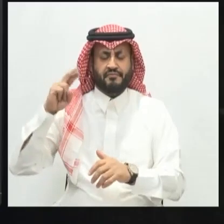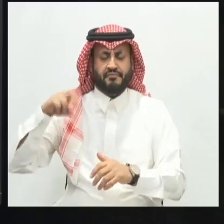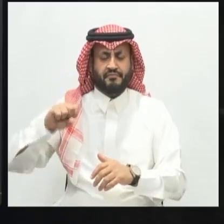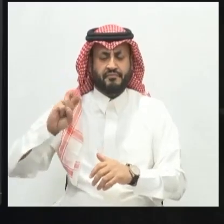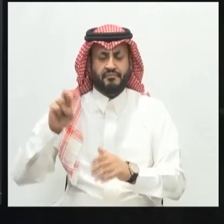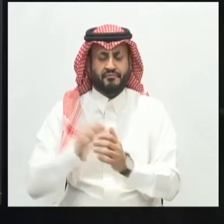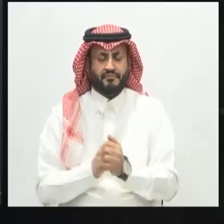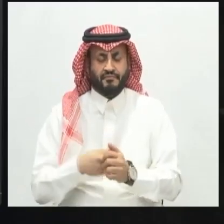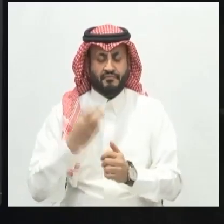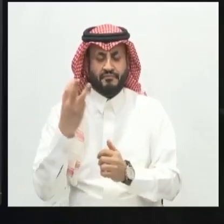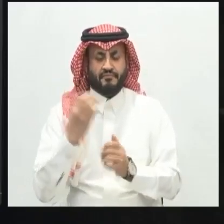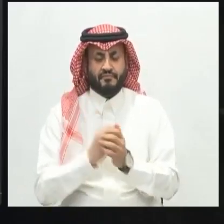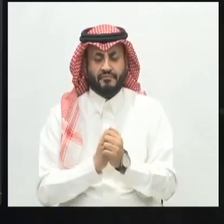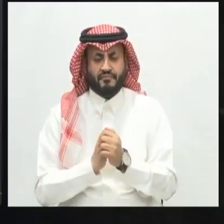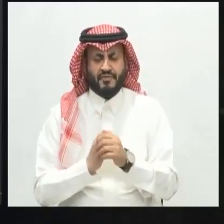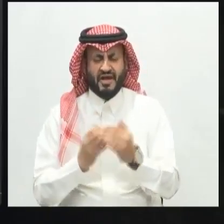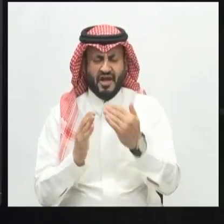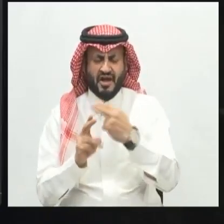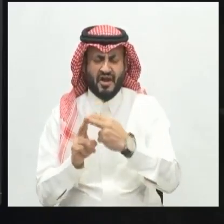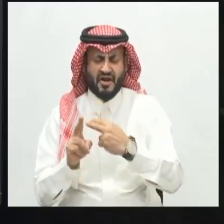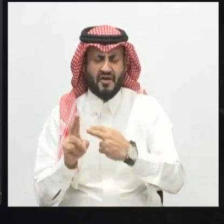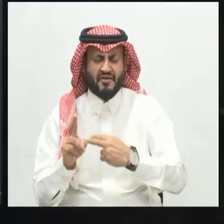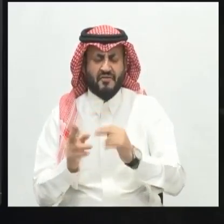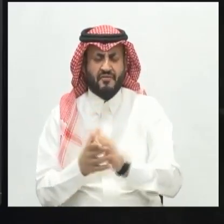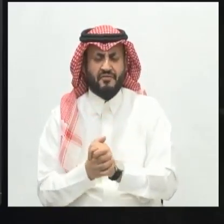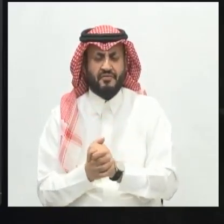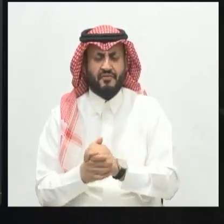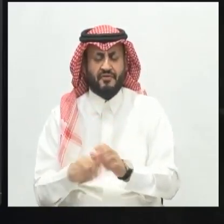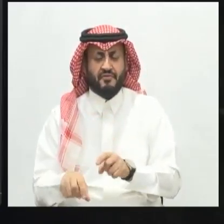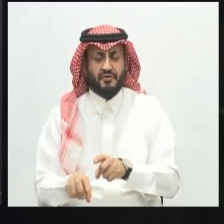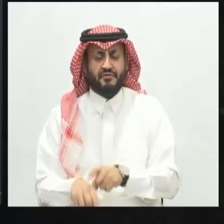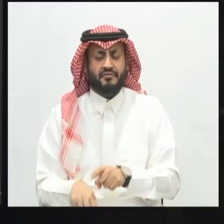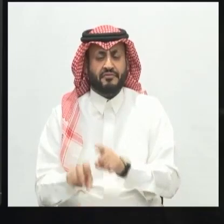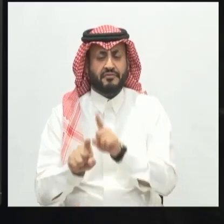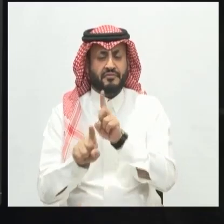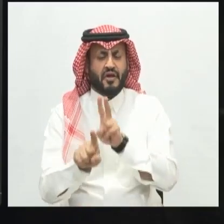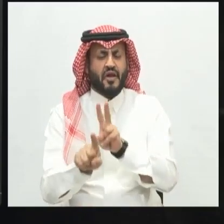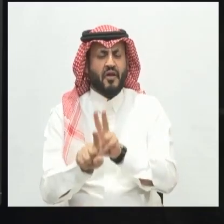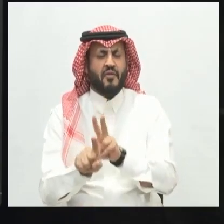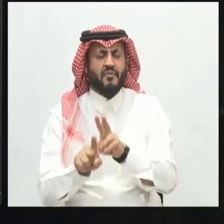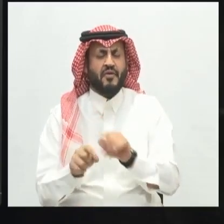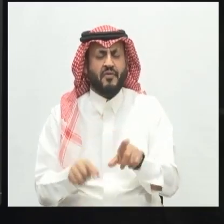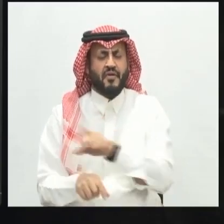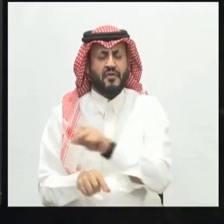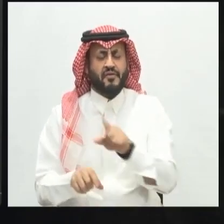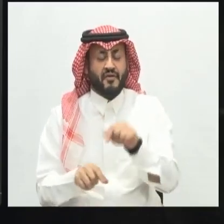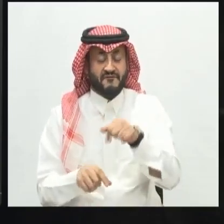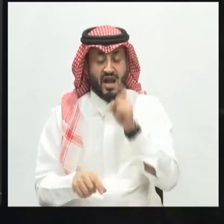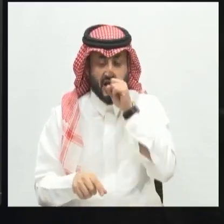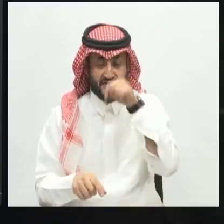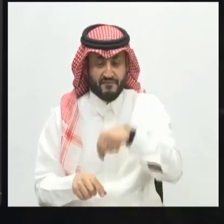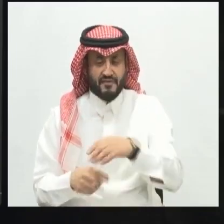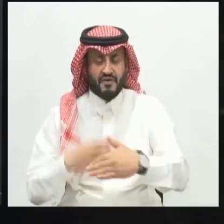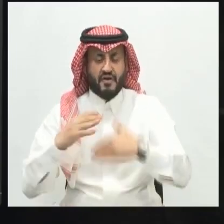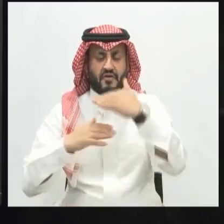تضاؤل دور القدوه الحسنه في المجتمع يجب ان يكون هناك قدوه حسنه في المجتمع لرفع